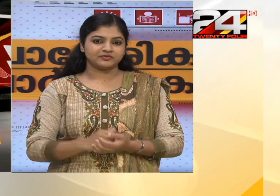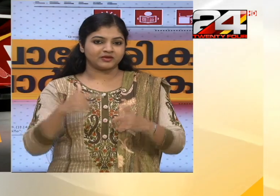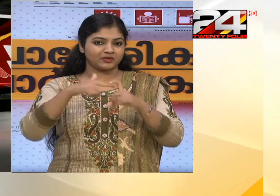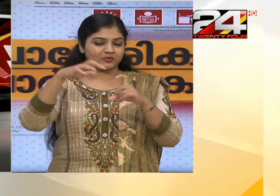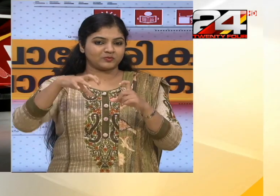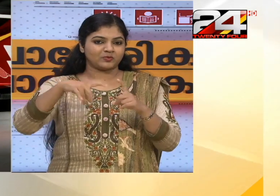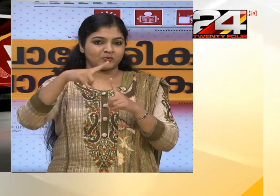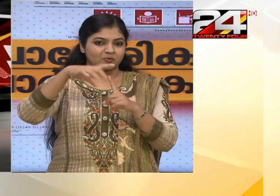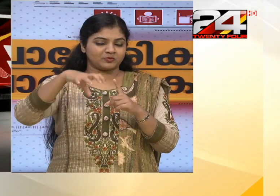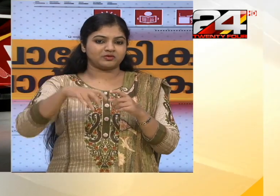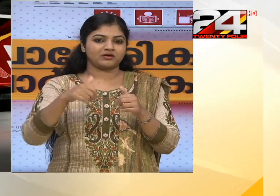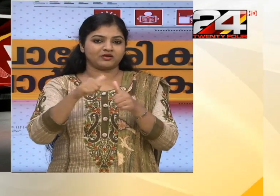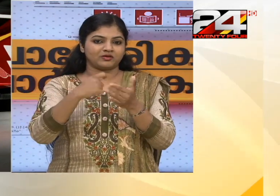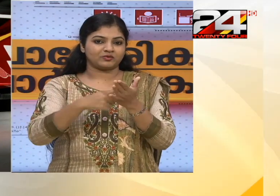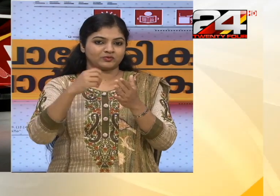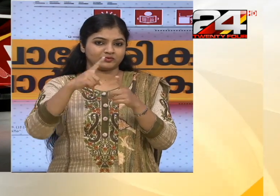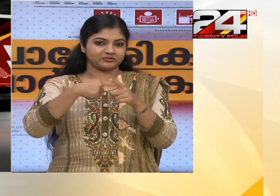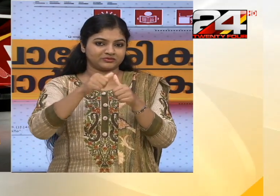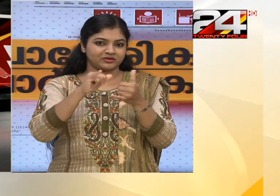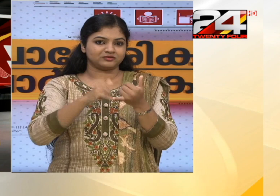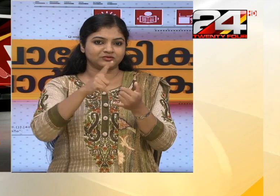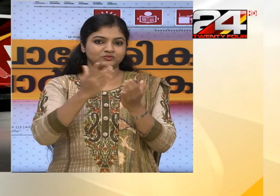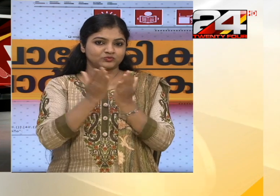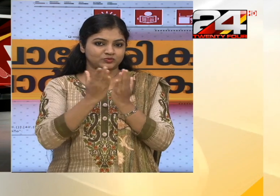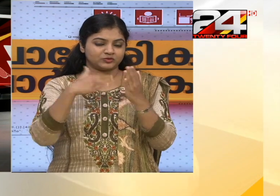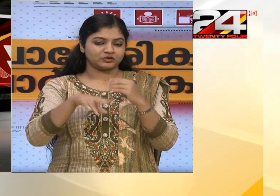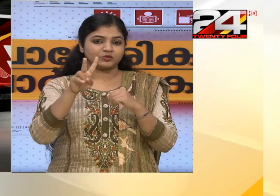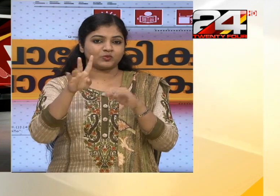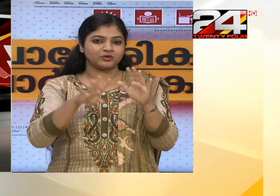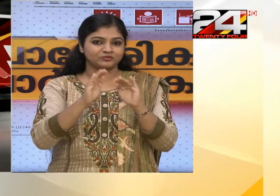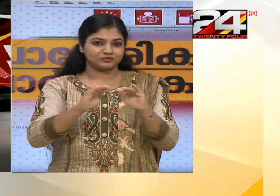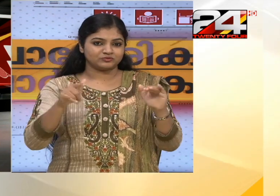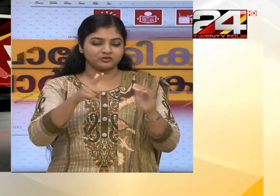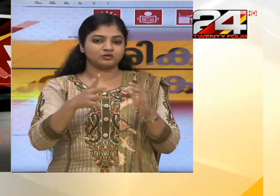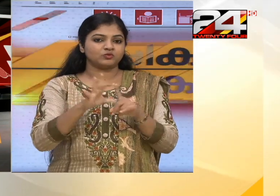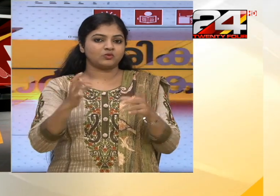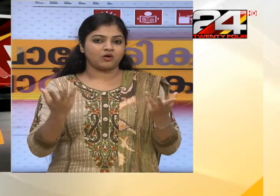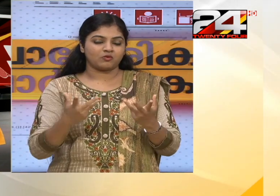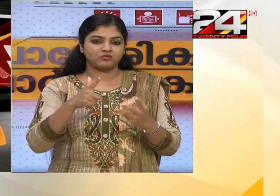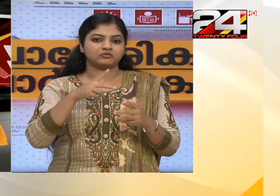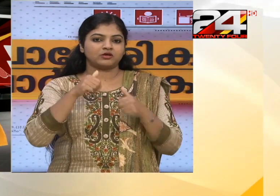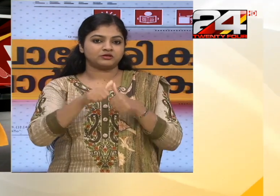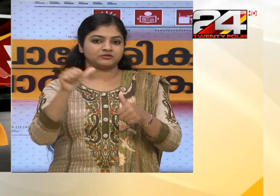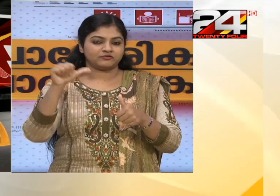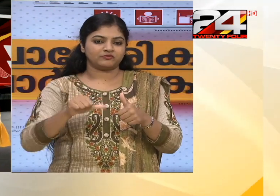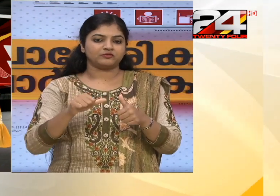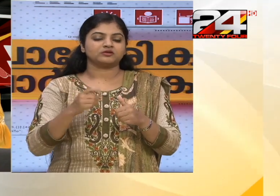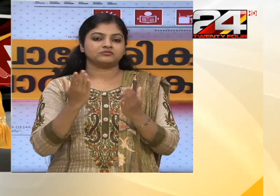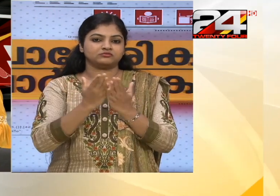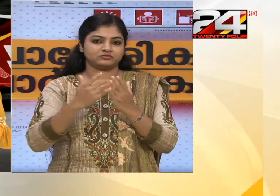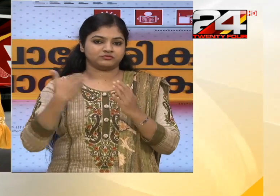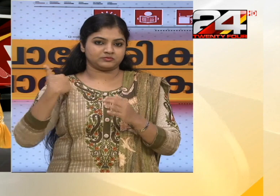കൊച്ചി തോപ്പുംപടിയിലെ അരൂജാസ് ലിറ്റിൽ സ്റ്റാർ സ്കൂളിലെ 29 വിദ്യാർത്ഥികൾ ഇനി എന്ത് ചെയ്യുമെന്ന കാര്യത്തിൽ മറുപടി പറയാൻ കഴിയാതെ വിദ്യാഭ്യാസ